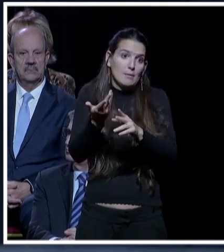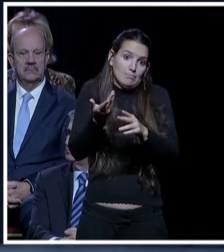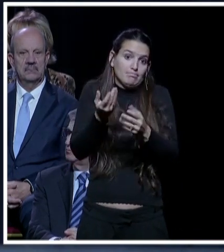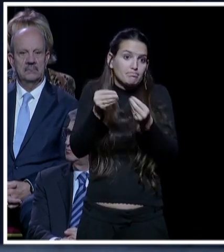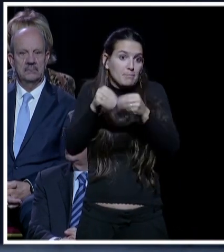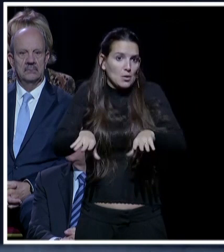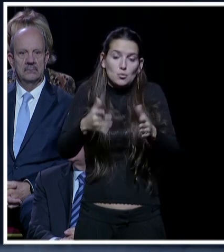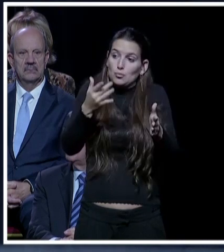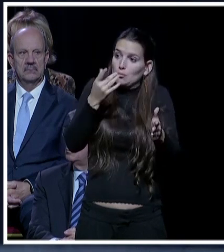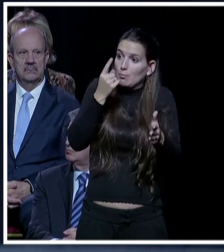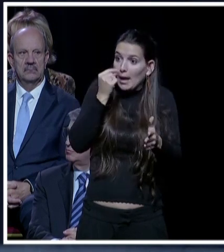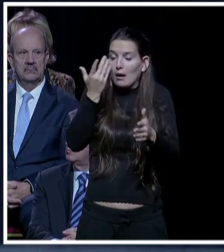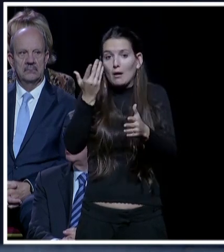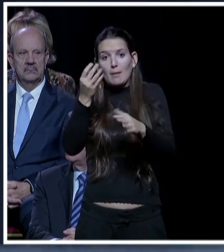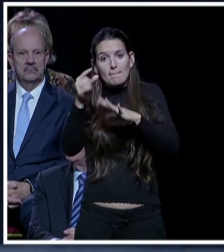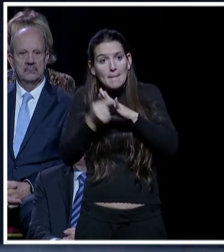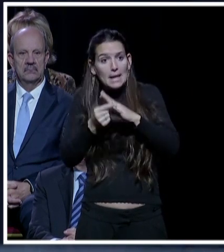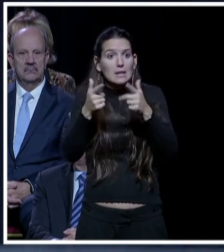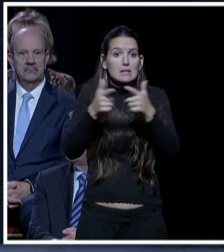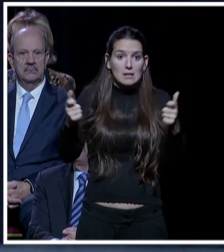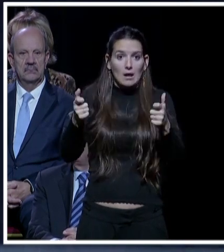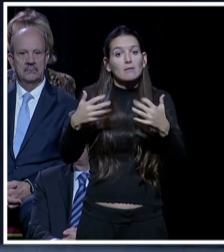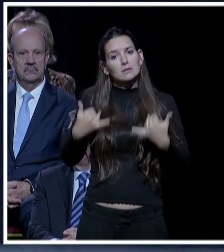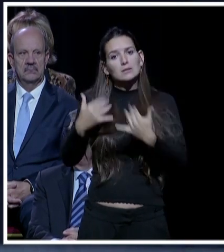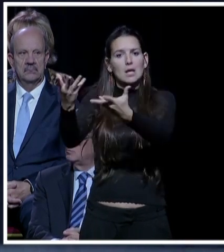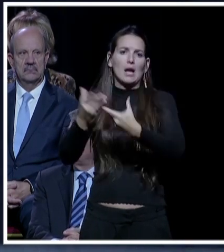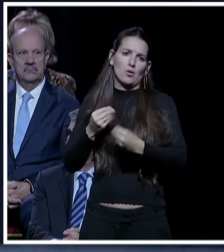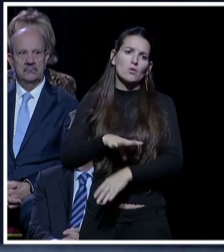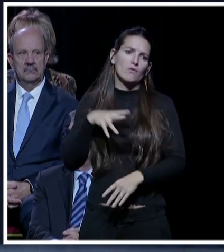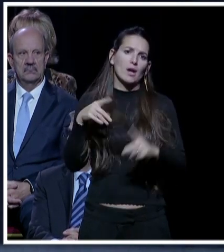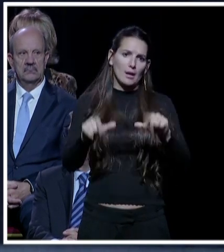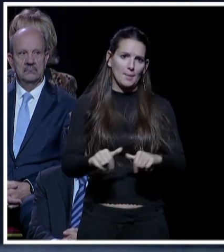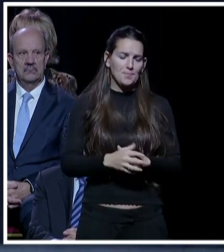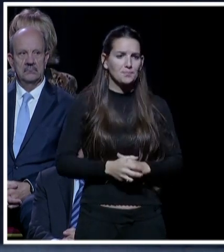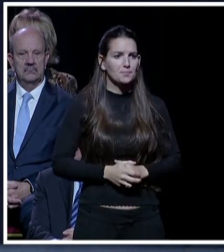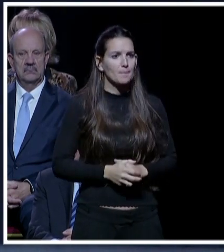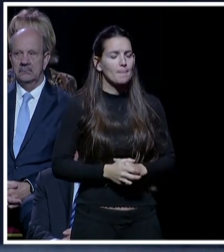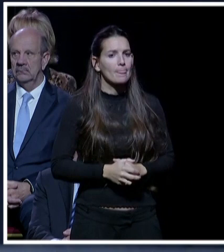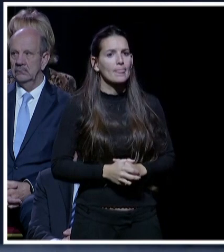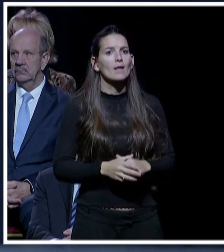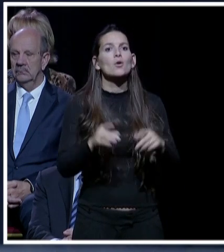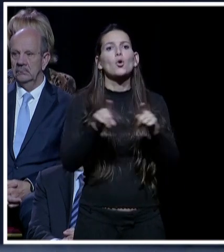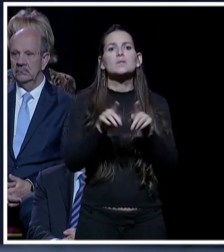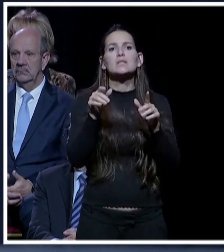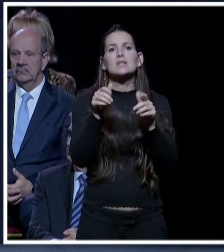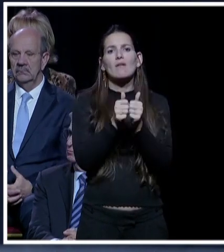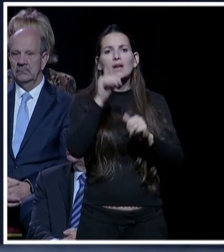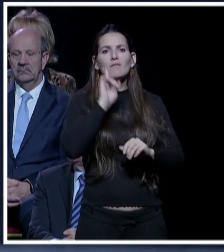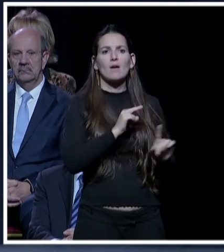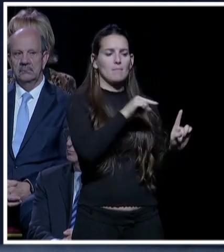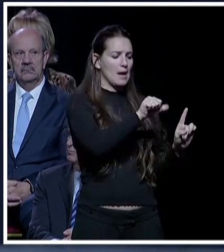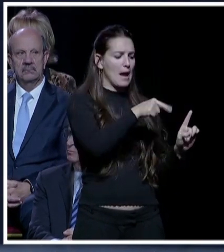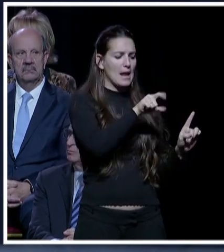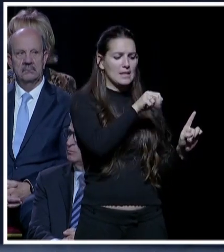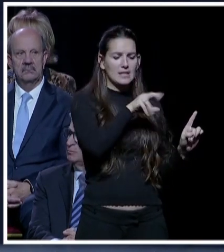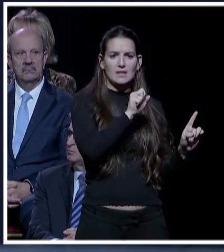mari. Mesdames, Messieurs, l'autre déplacement marquant dont je tiens à parler, nous en parlions tout à l'heure avec Annie Fraîche, c'est mon